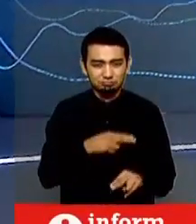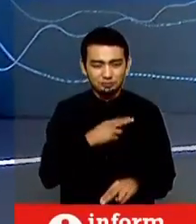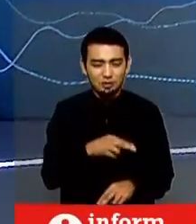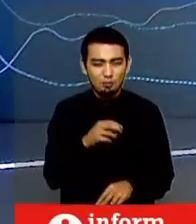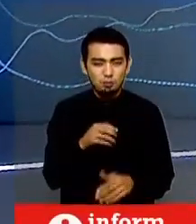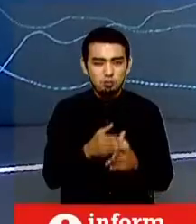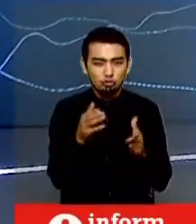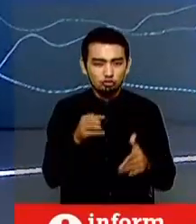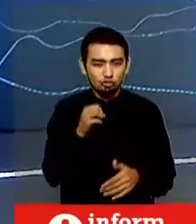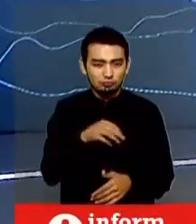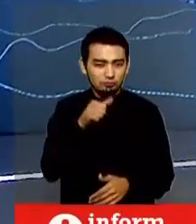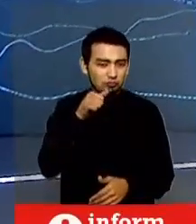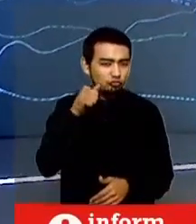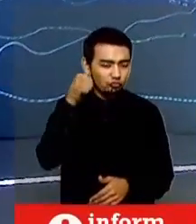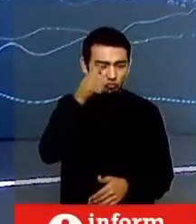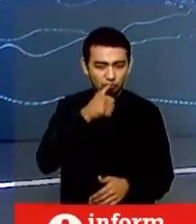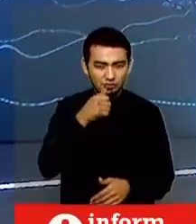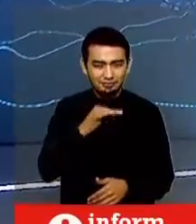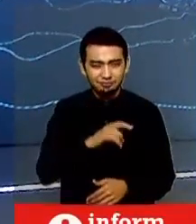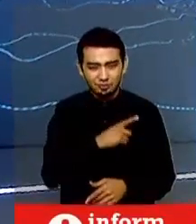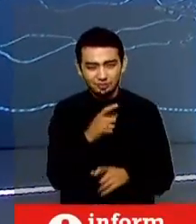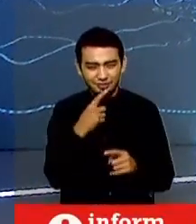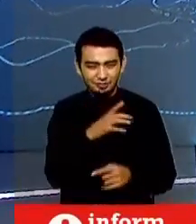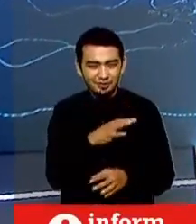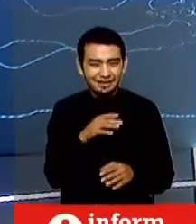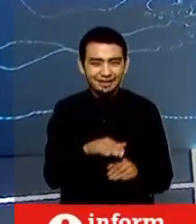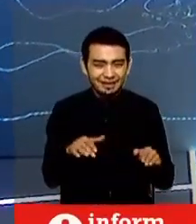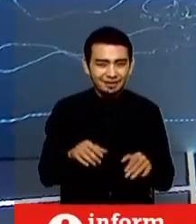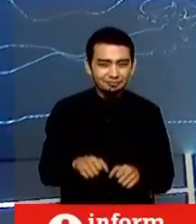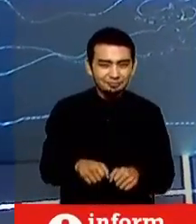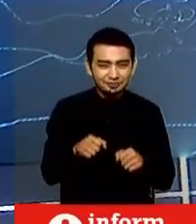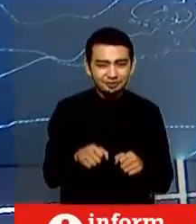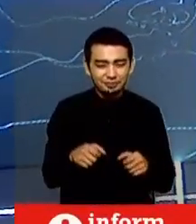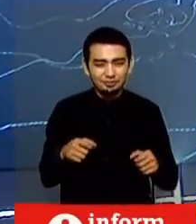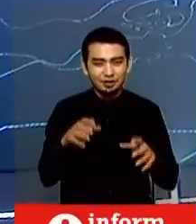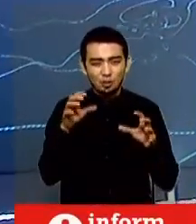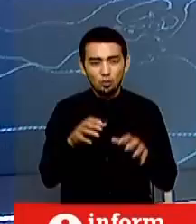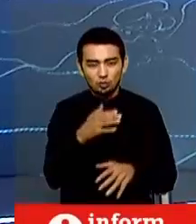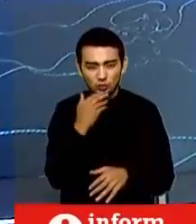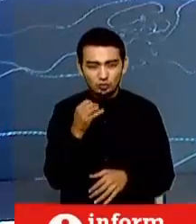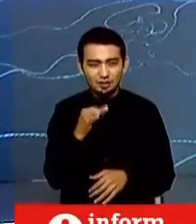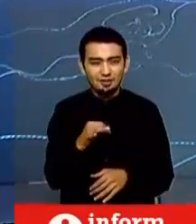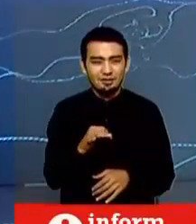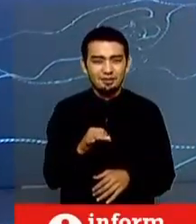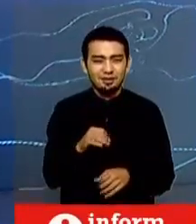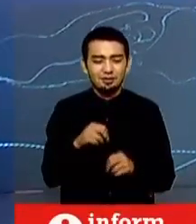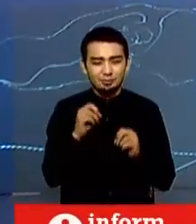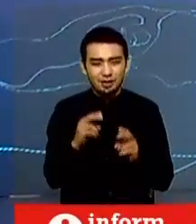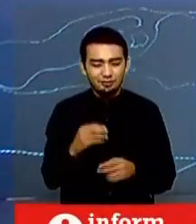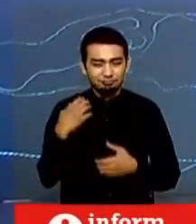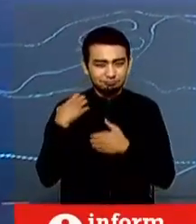больше, чем в прошлом году. Эксперты говорят, все потому, что детей перевозят не по правилам, без автокресел и специальных